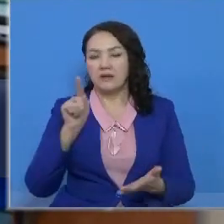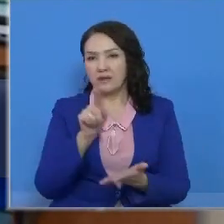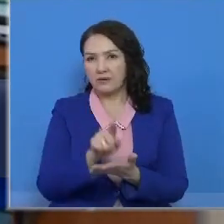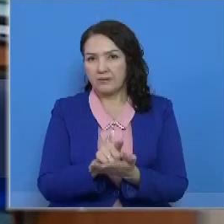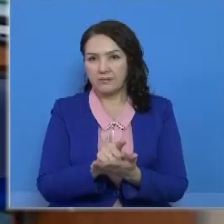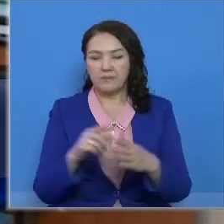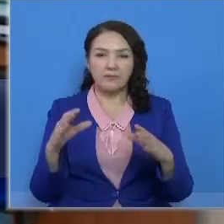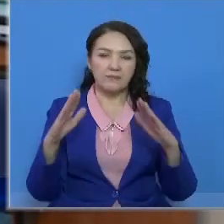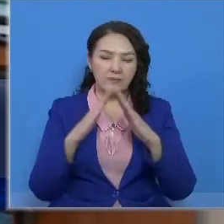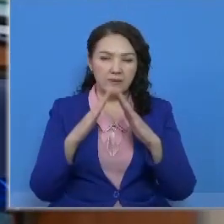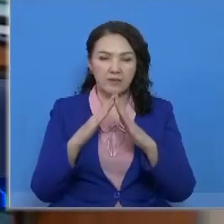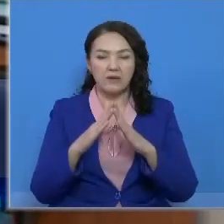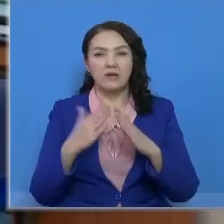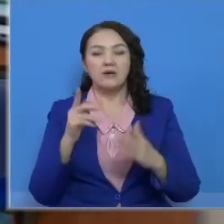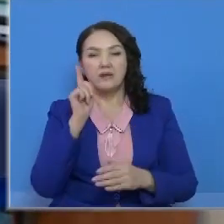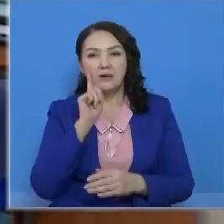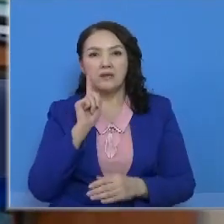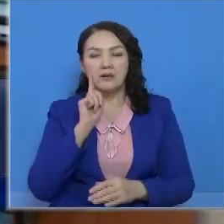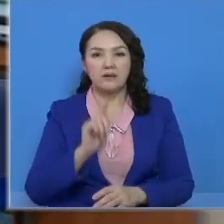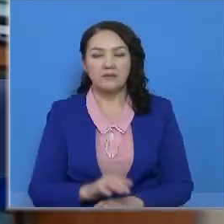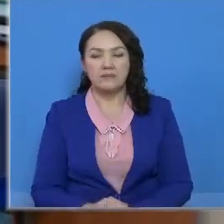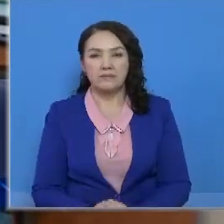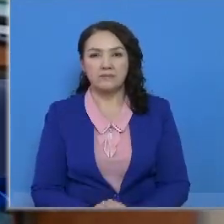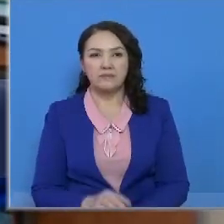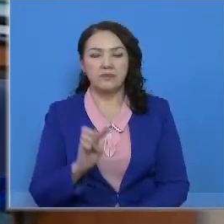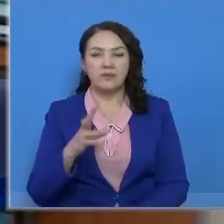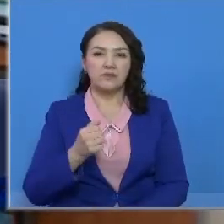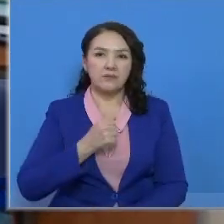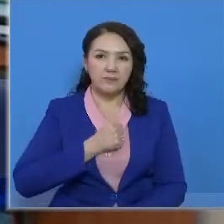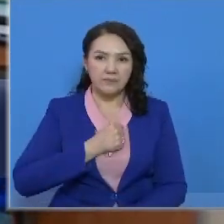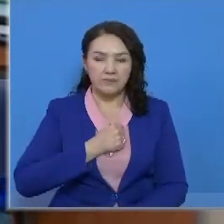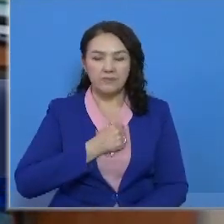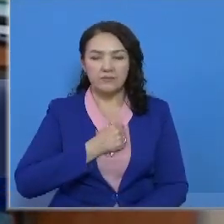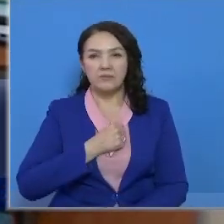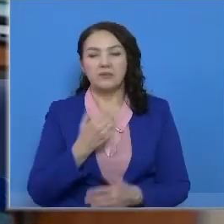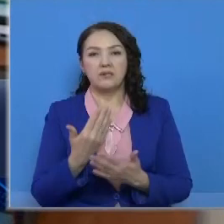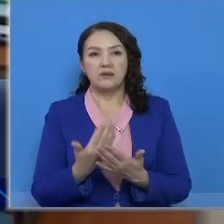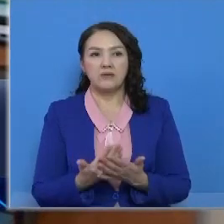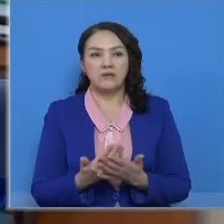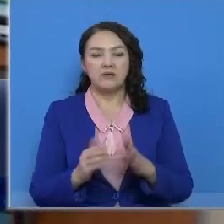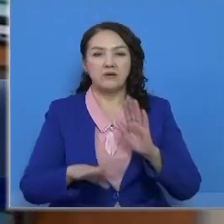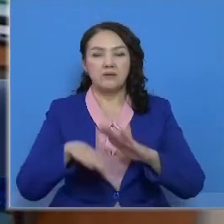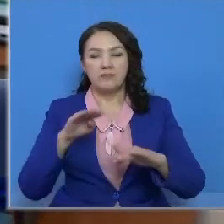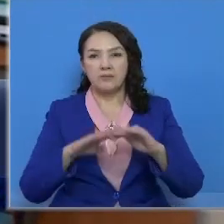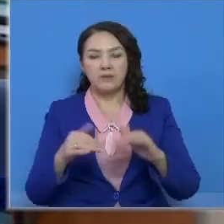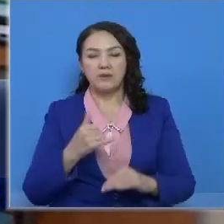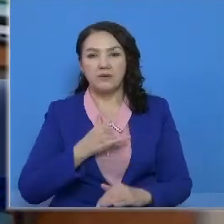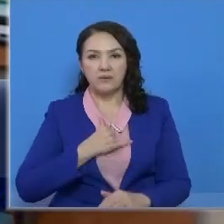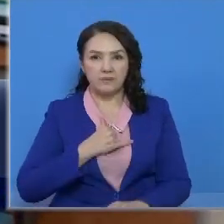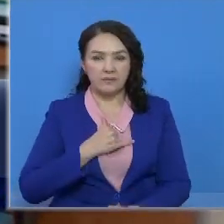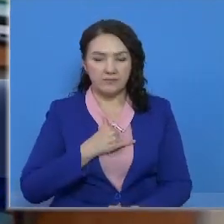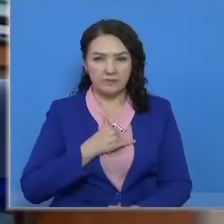пунктов но приютов назовем их но к сожалению на практике у